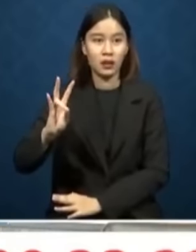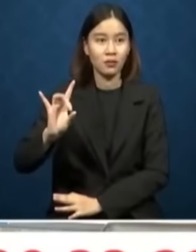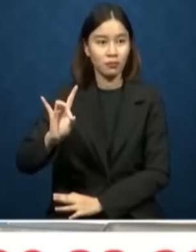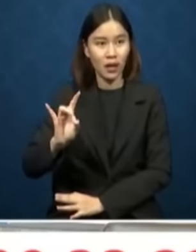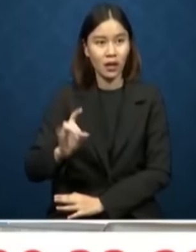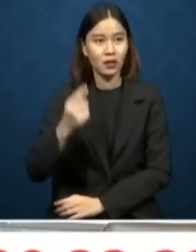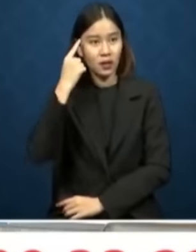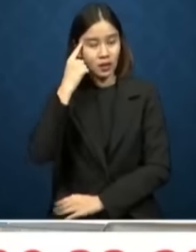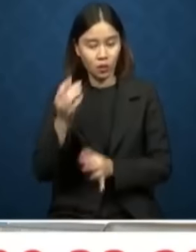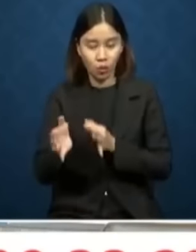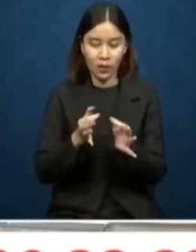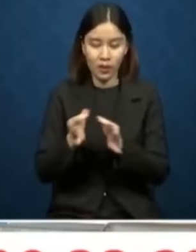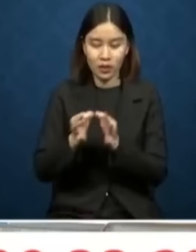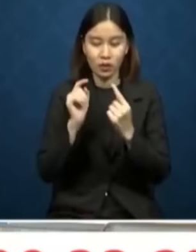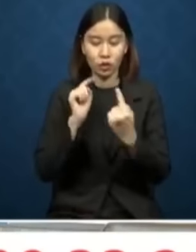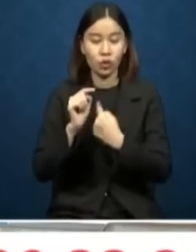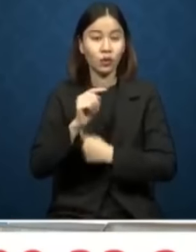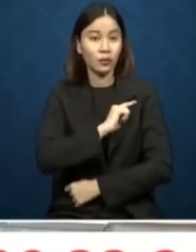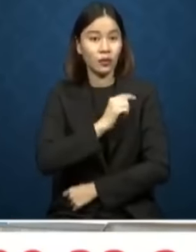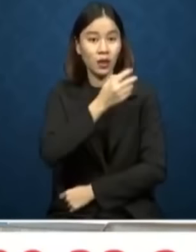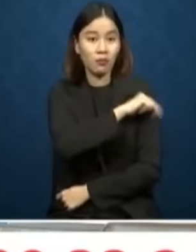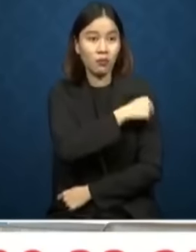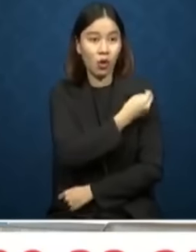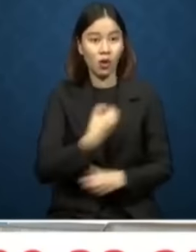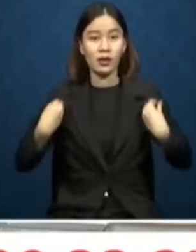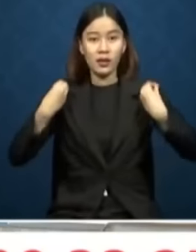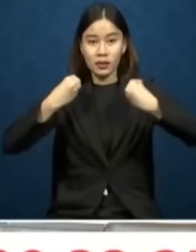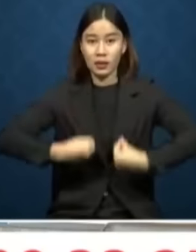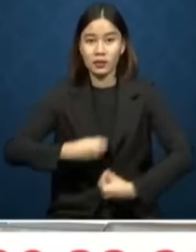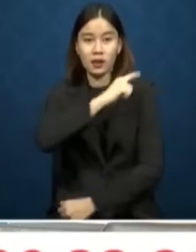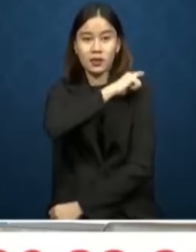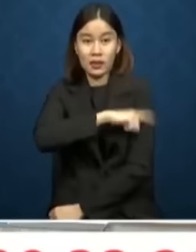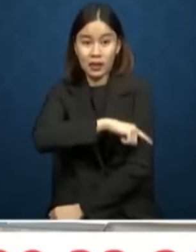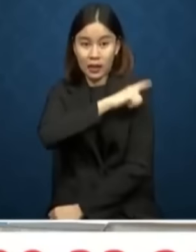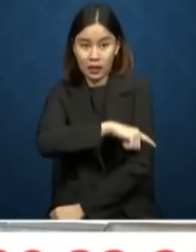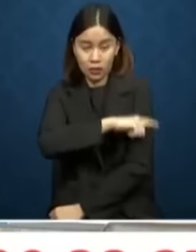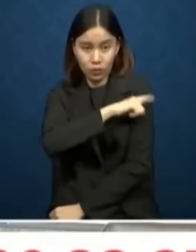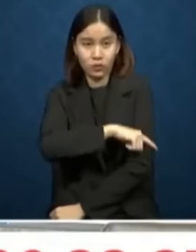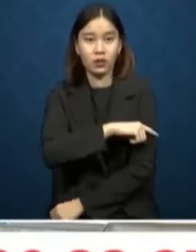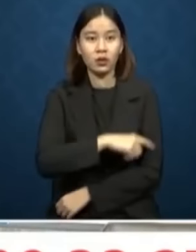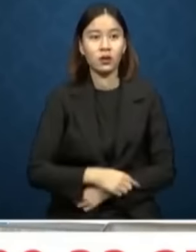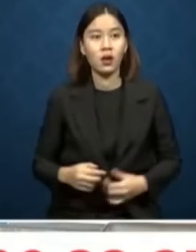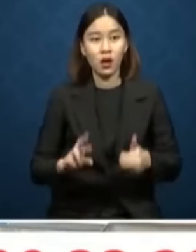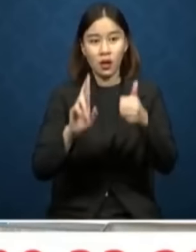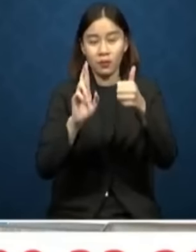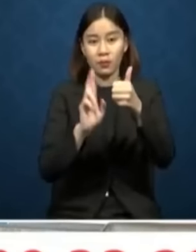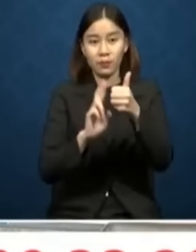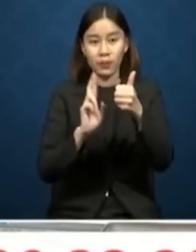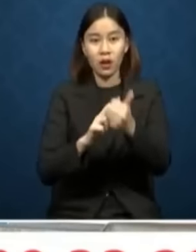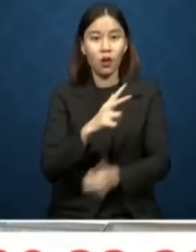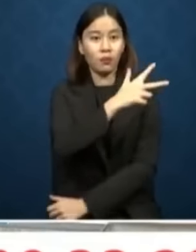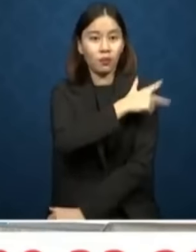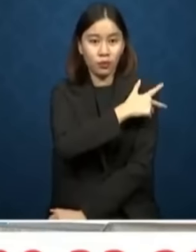านึกว่าท่านมาชี้แจงเป็นหมอครับใส่เสื้อสีขาวของหมอเลยครับเป็นรองศาสตราจารย์ด็อก